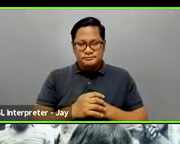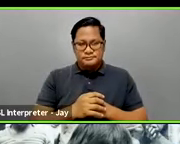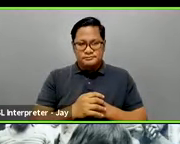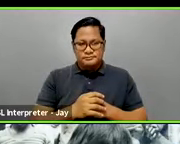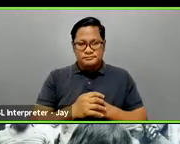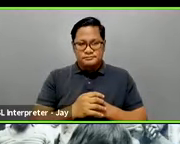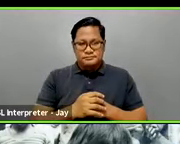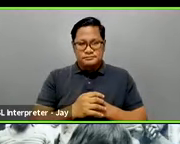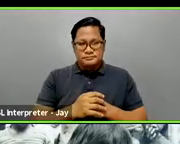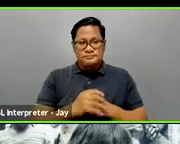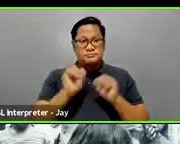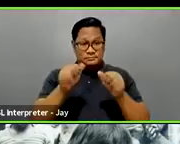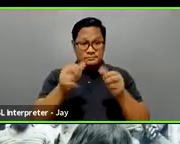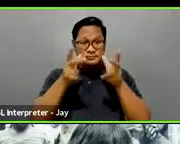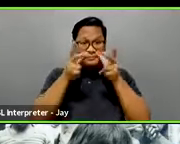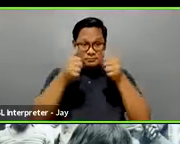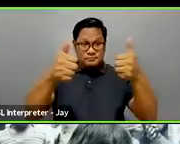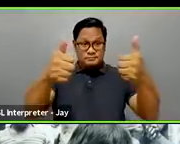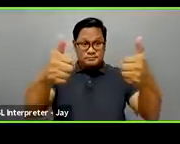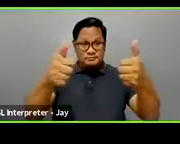But can the audience hear?